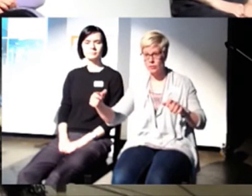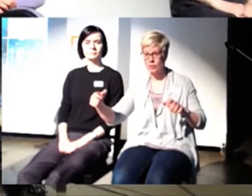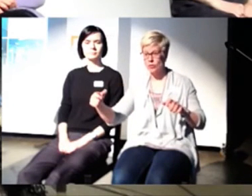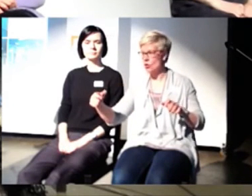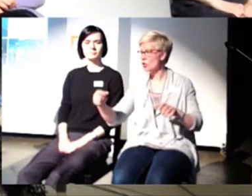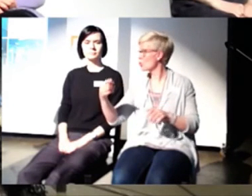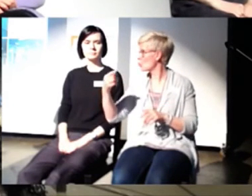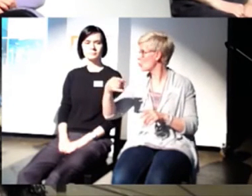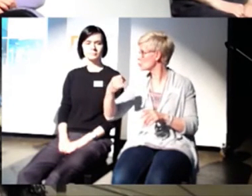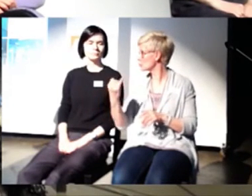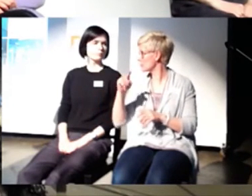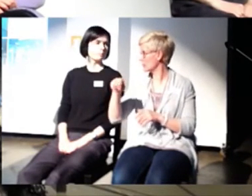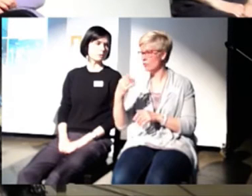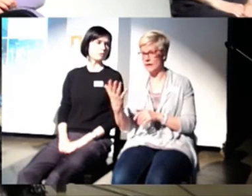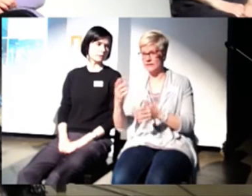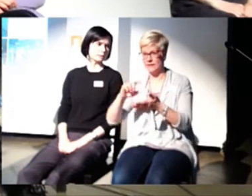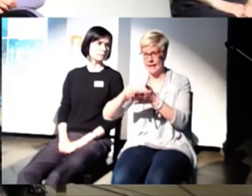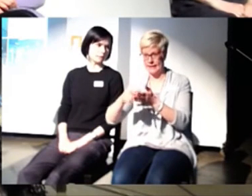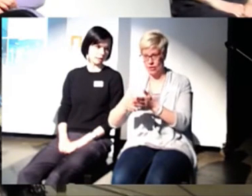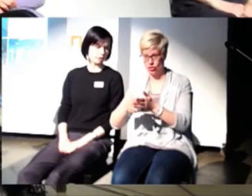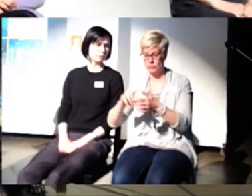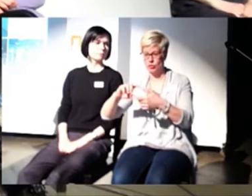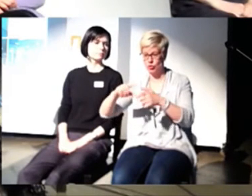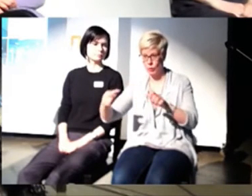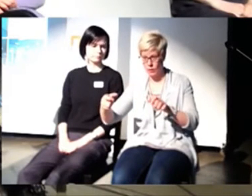16,54, sama kokeus, mihin on myöskin